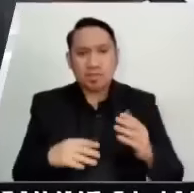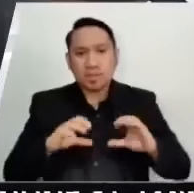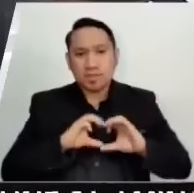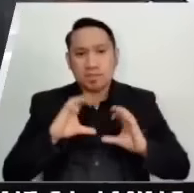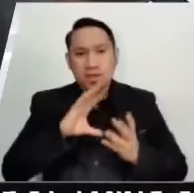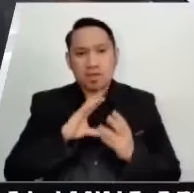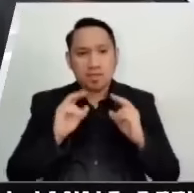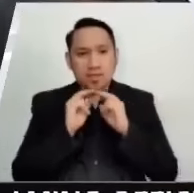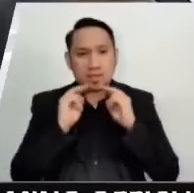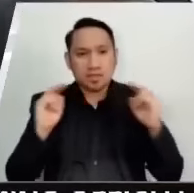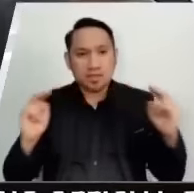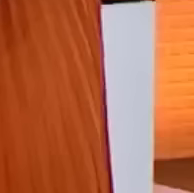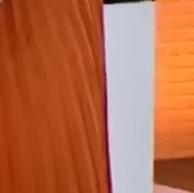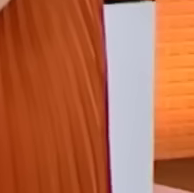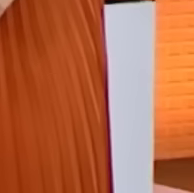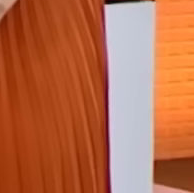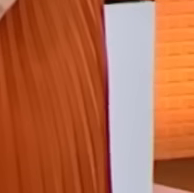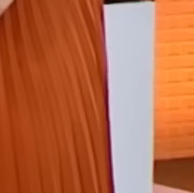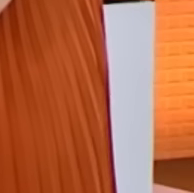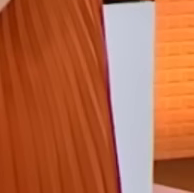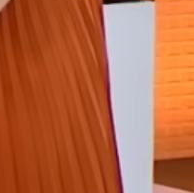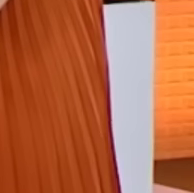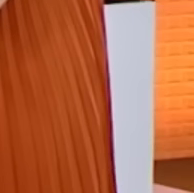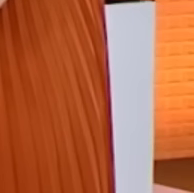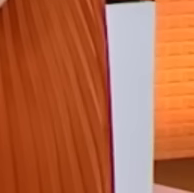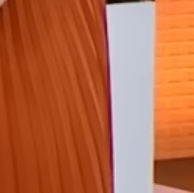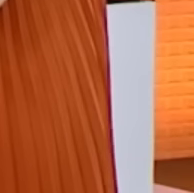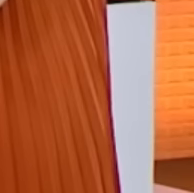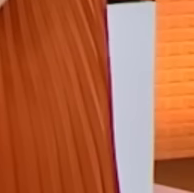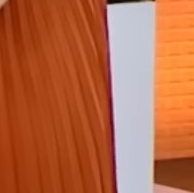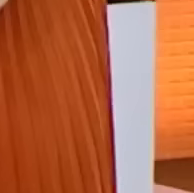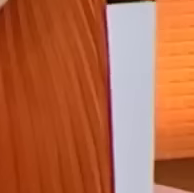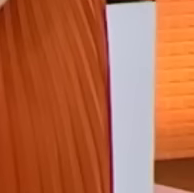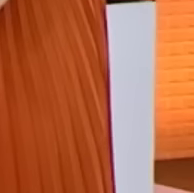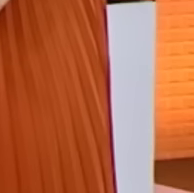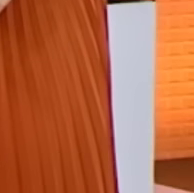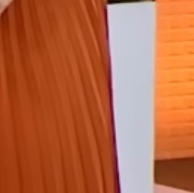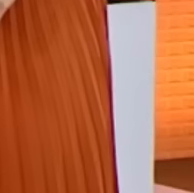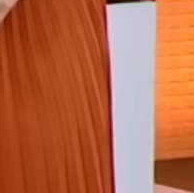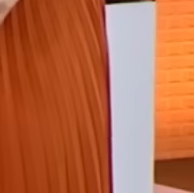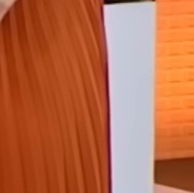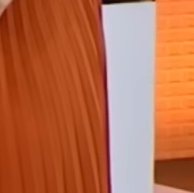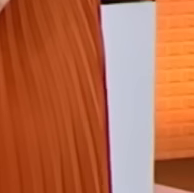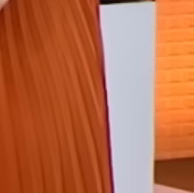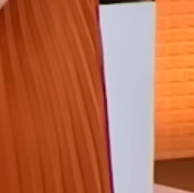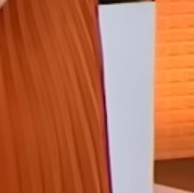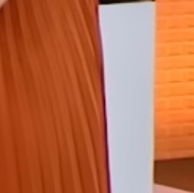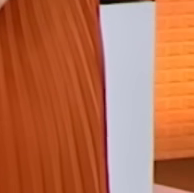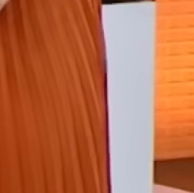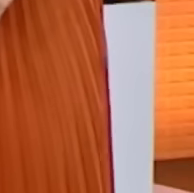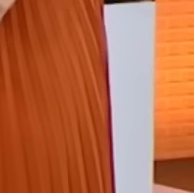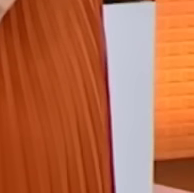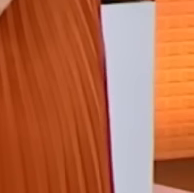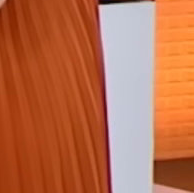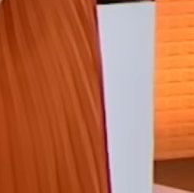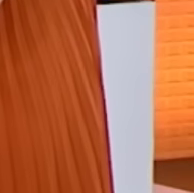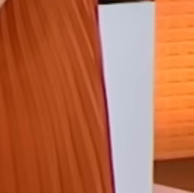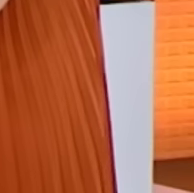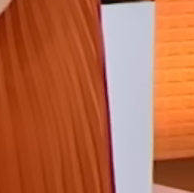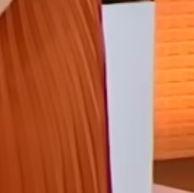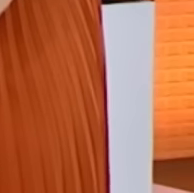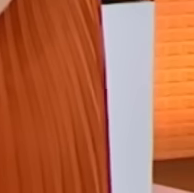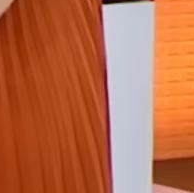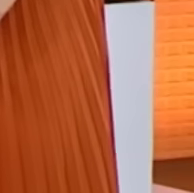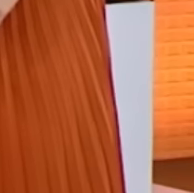integrated news mga kapuso para una ka sa mga balita mag-subscribe sa GMA integrated news sa YouTube sa mga kapuso